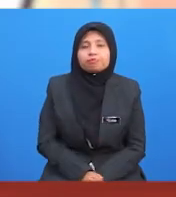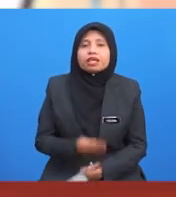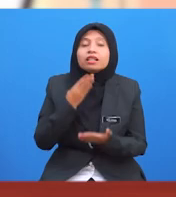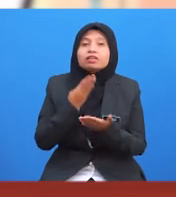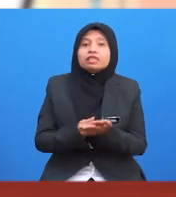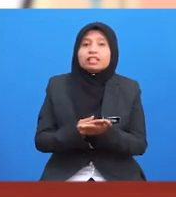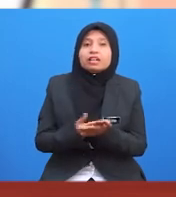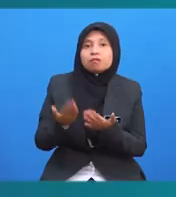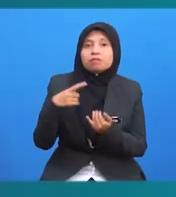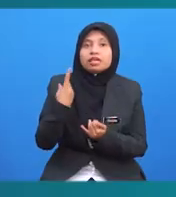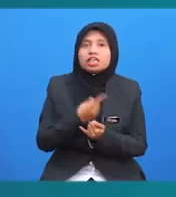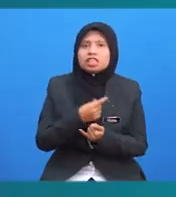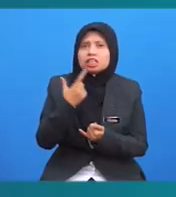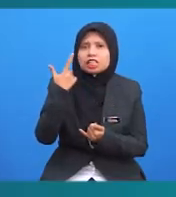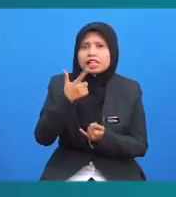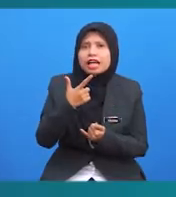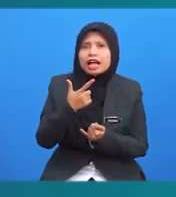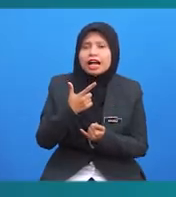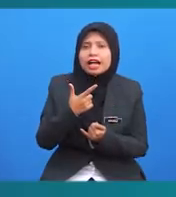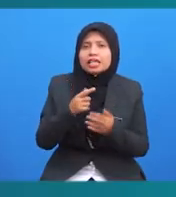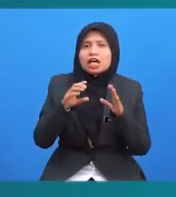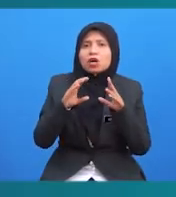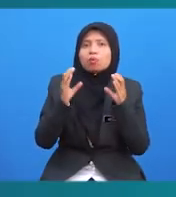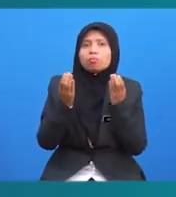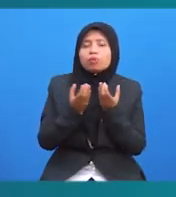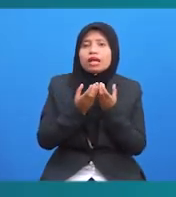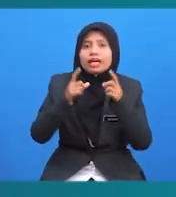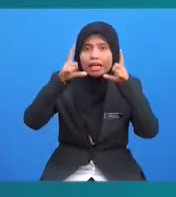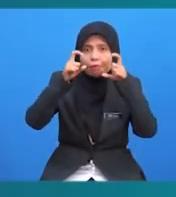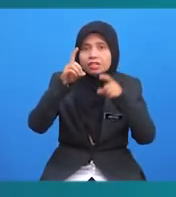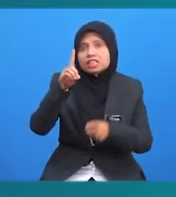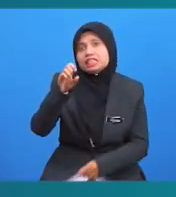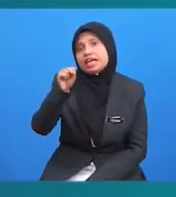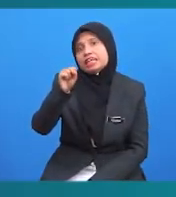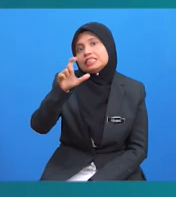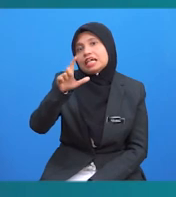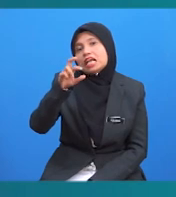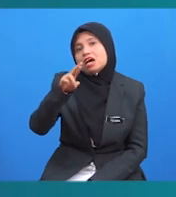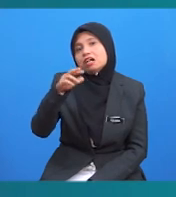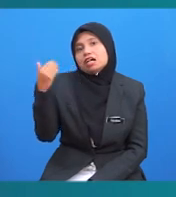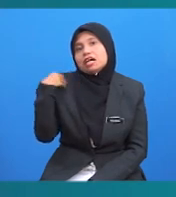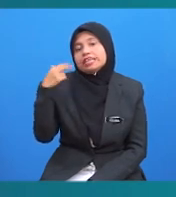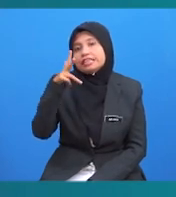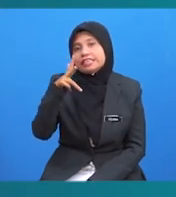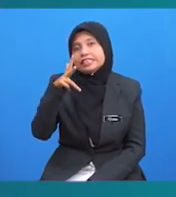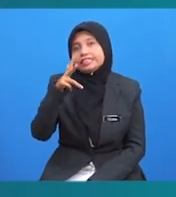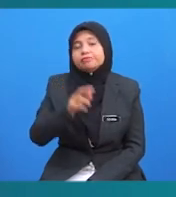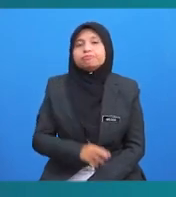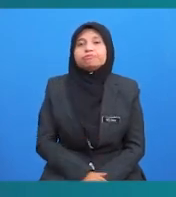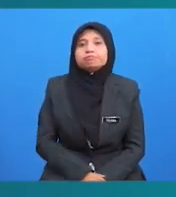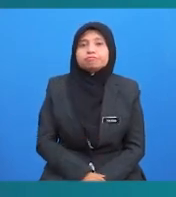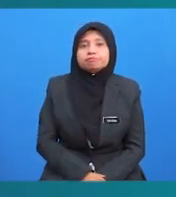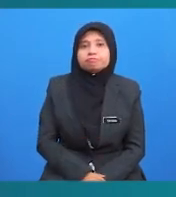Baiklah, mari kita lihat kategori kamera DSLR. Terdapat tiga kategori kamera